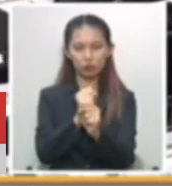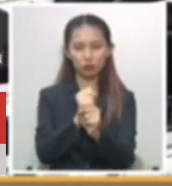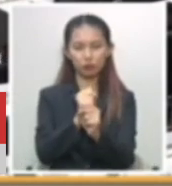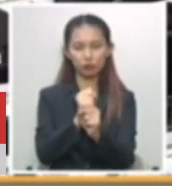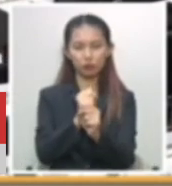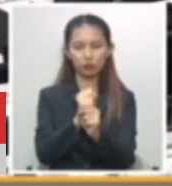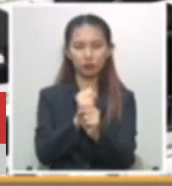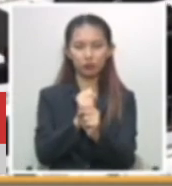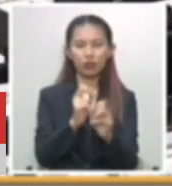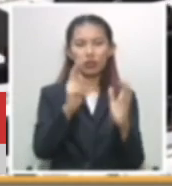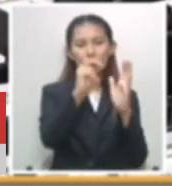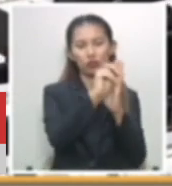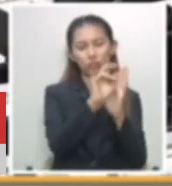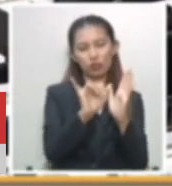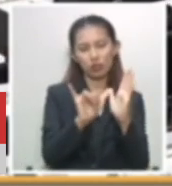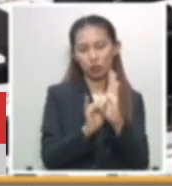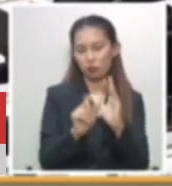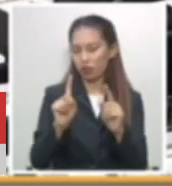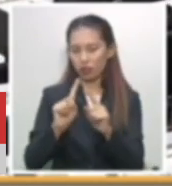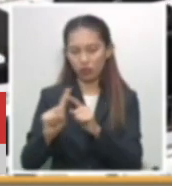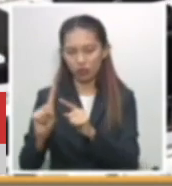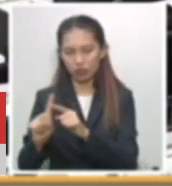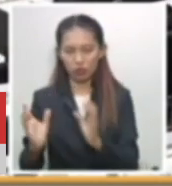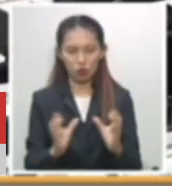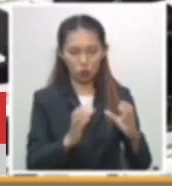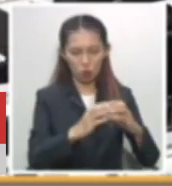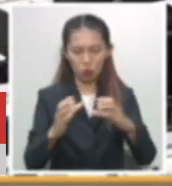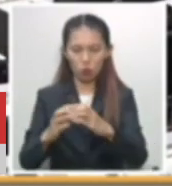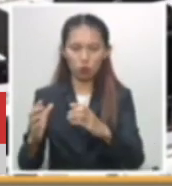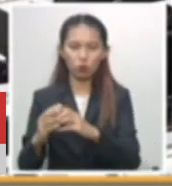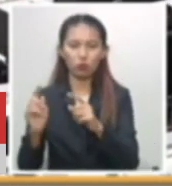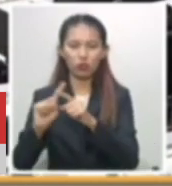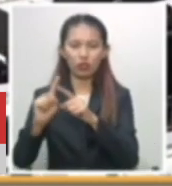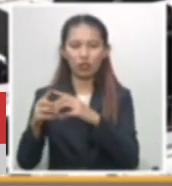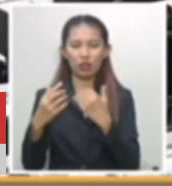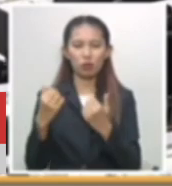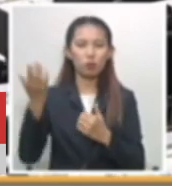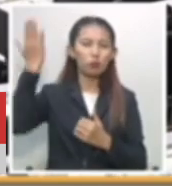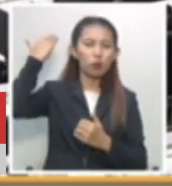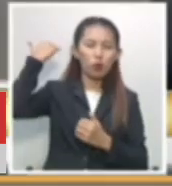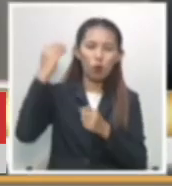านโยบายของพรรคต่างๆที่เคยประกาศไว้กับประชาชน